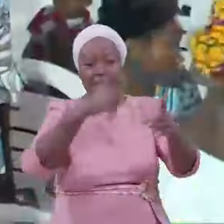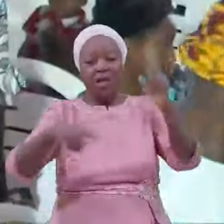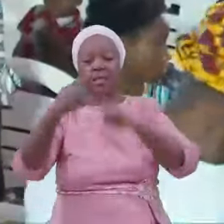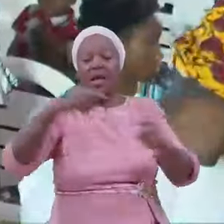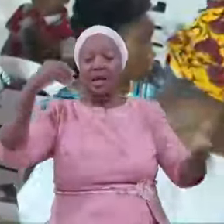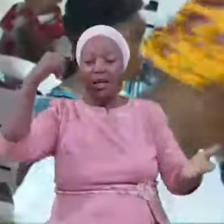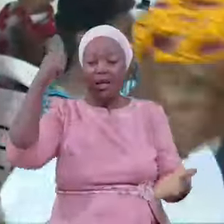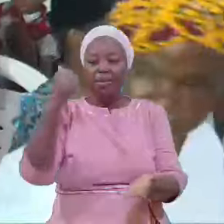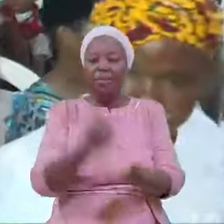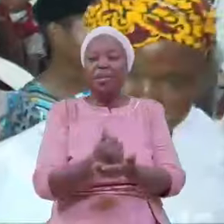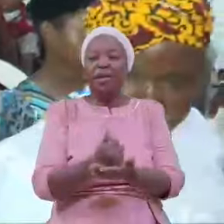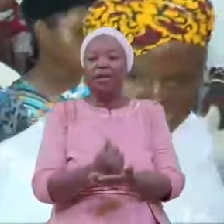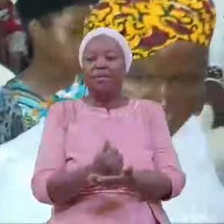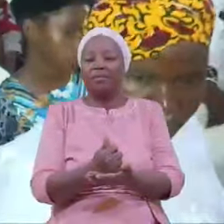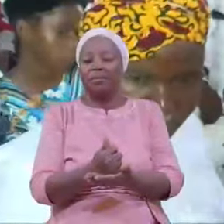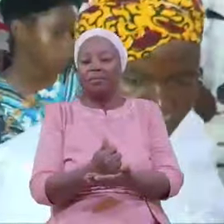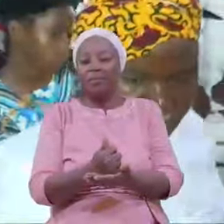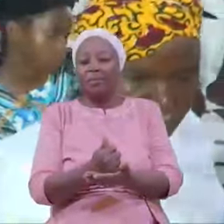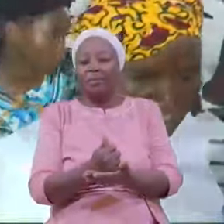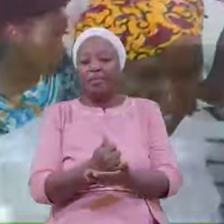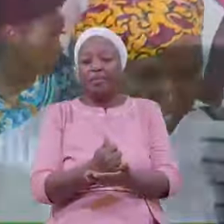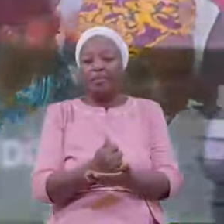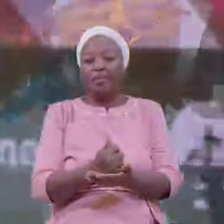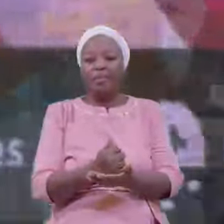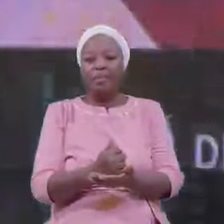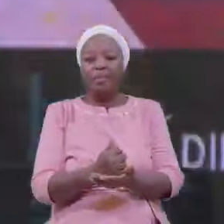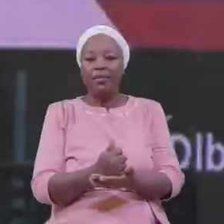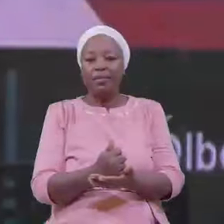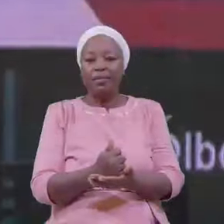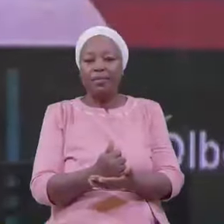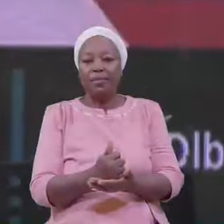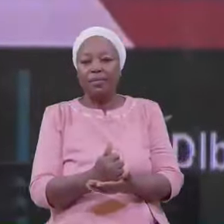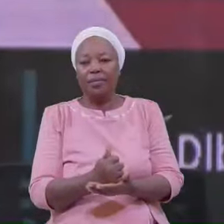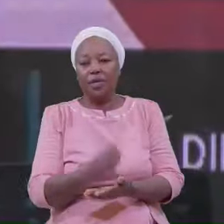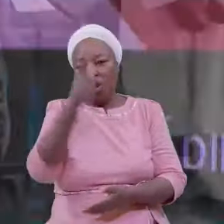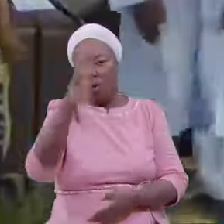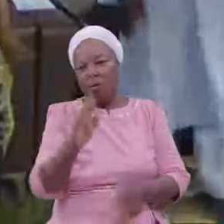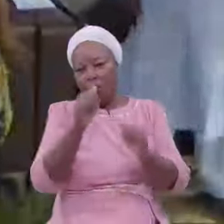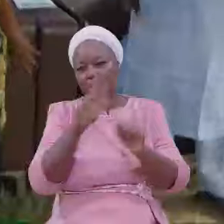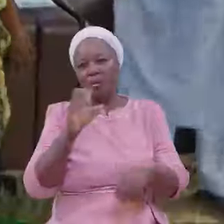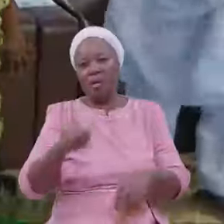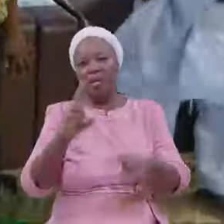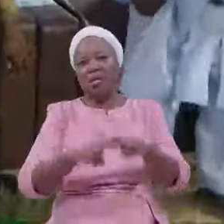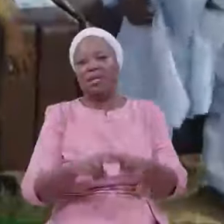ay sumigaw ng Amen. God bless you. You can sit down.